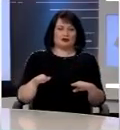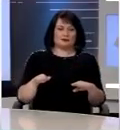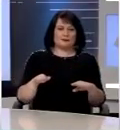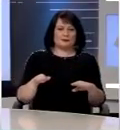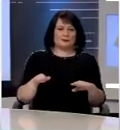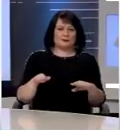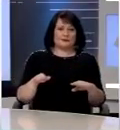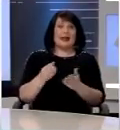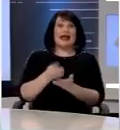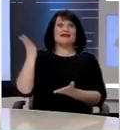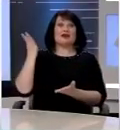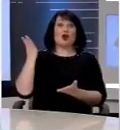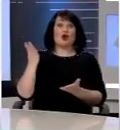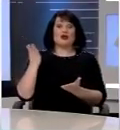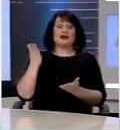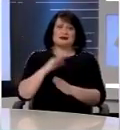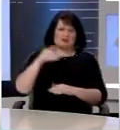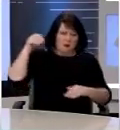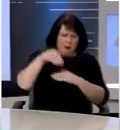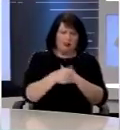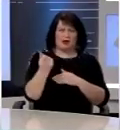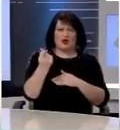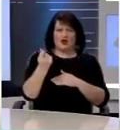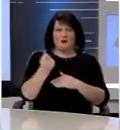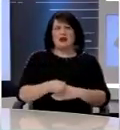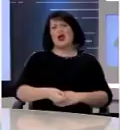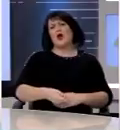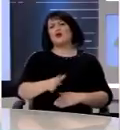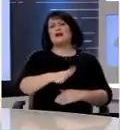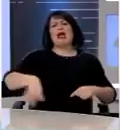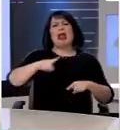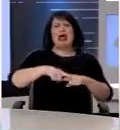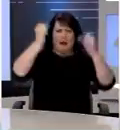ότι δεν περνάνε οι αξιολογήσεις, ότι καταραίει η οικονομία, ότι πέφτουμε στα βράχια.